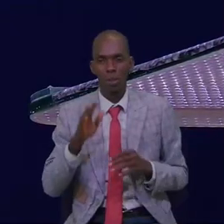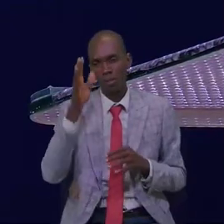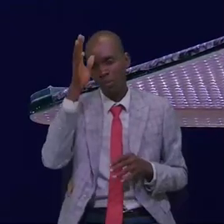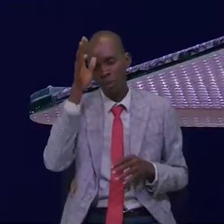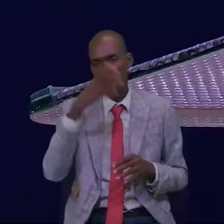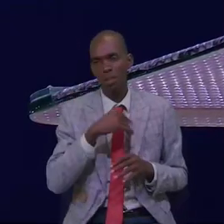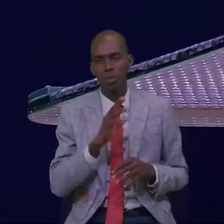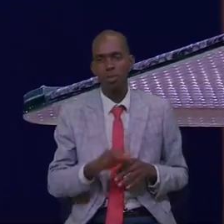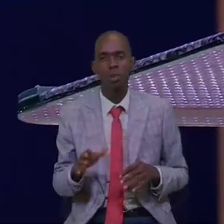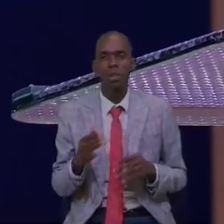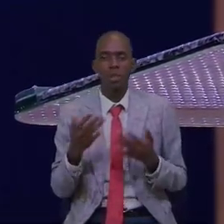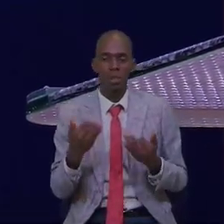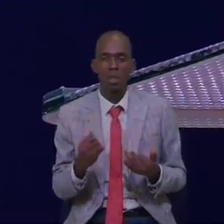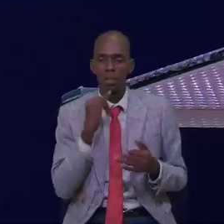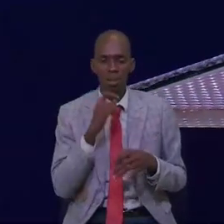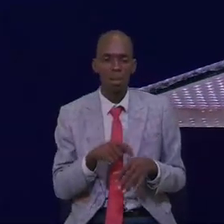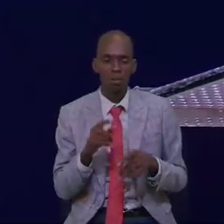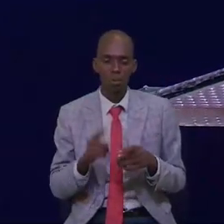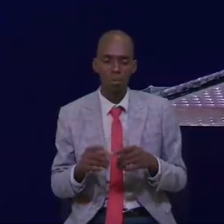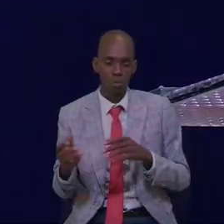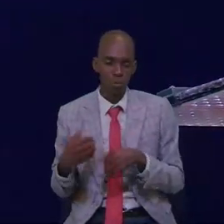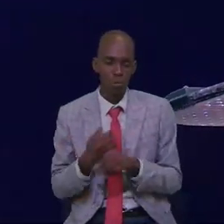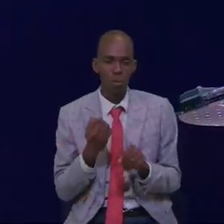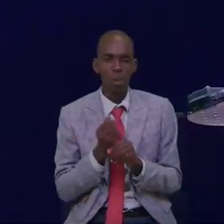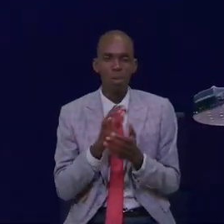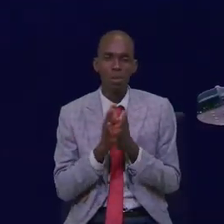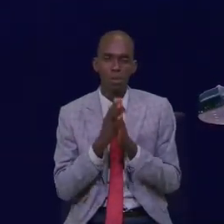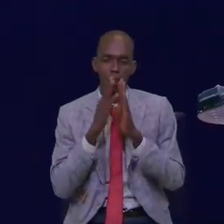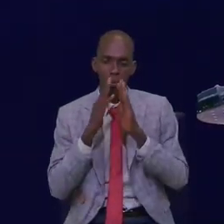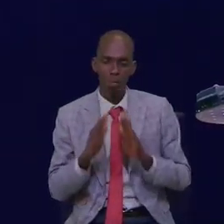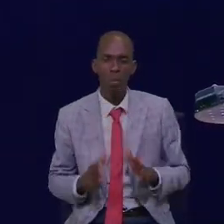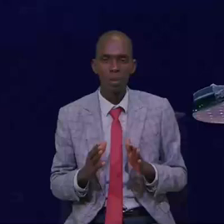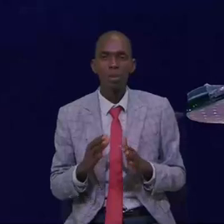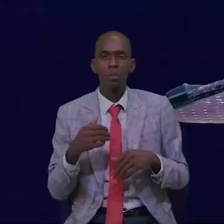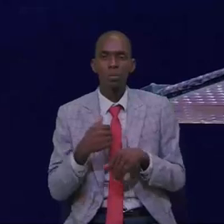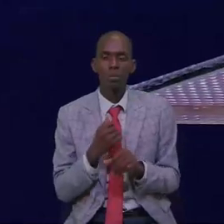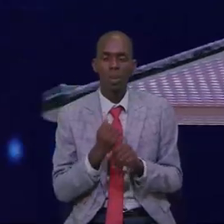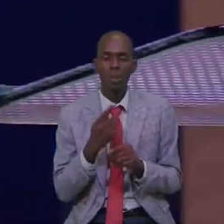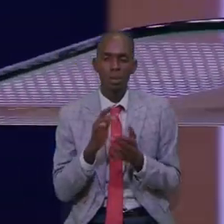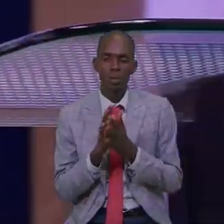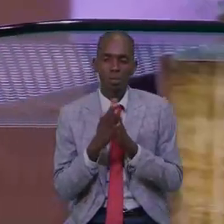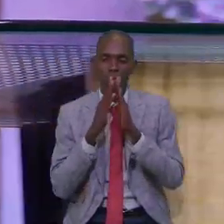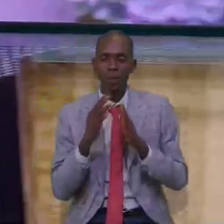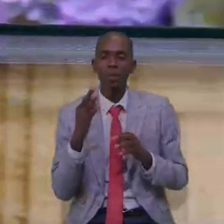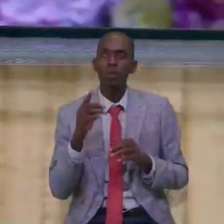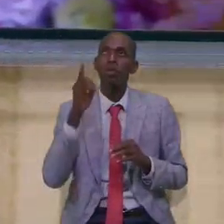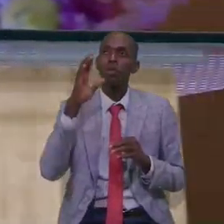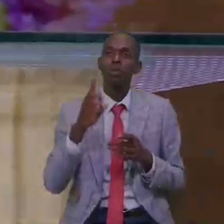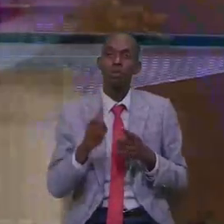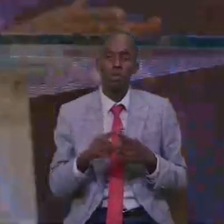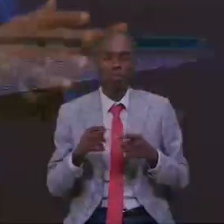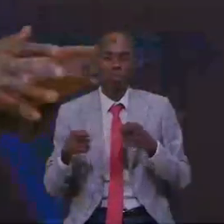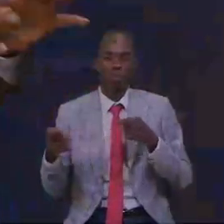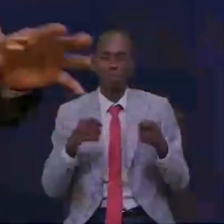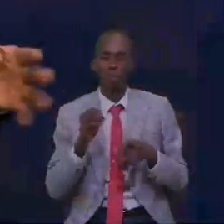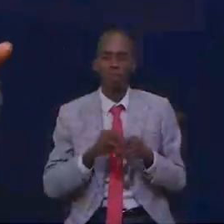de côté et venir devant le Seigneur et faire la paix, et que le prince de la paix règne dans votre cœur. Recherchez